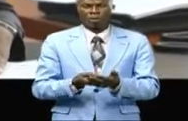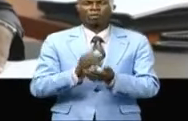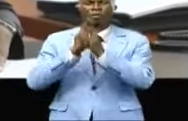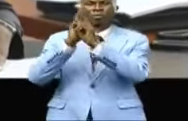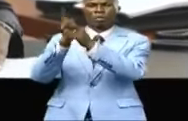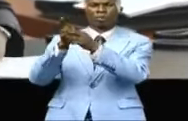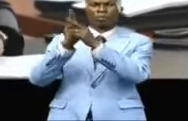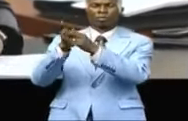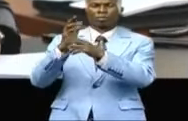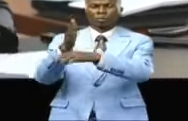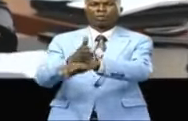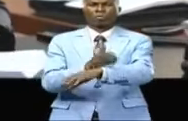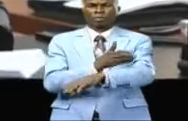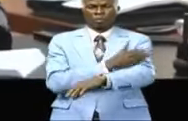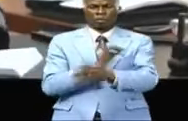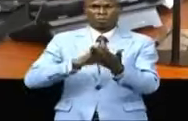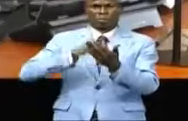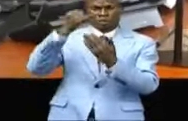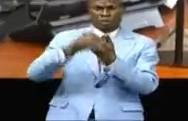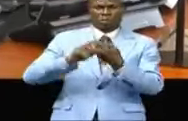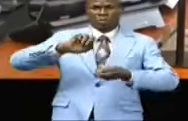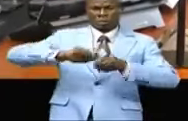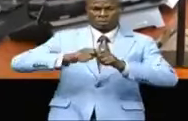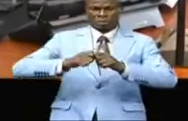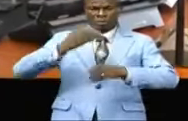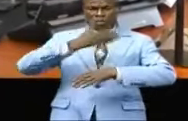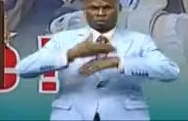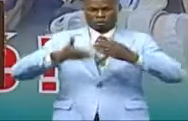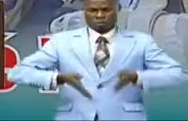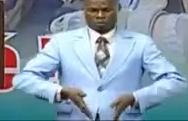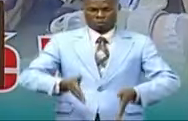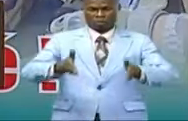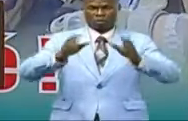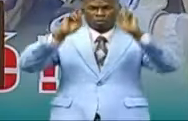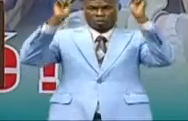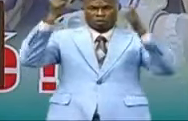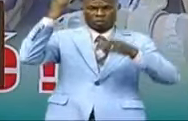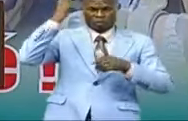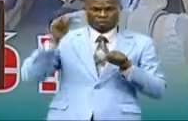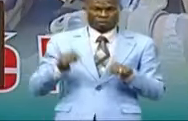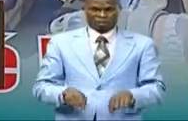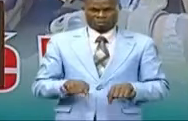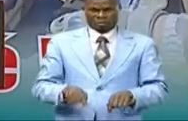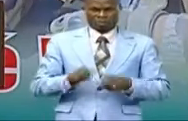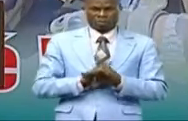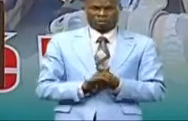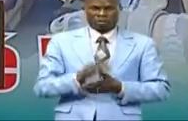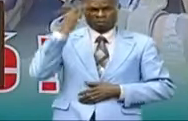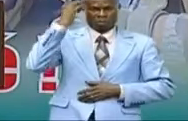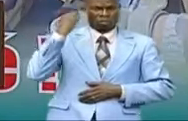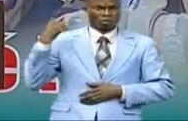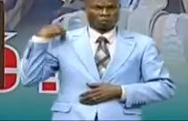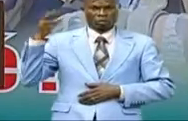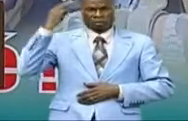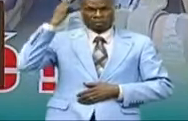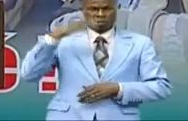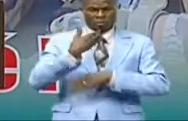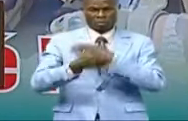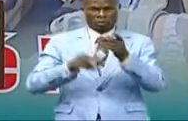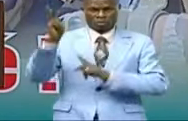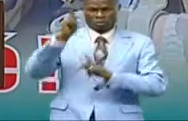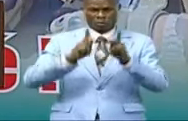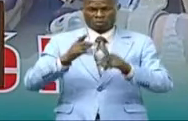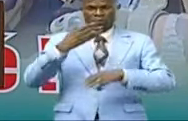Rapport sur l'état d'avancement de projets d'entretien des constructions de la voirie dans la ville de Kinshasa. Le ministre d'État, ministre des Travaux publics